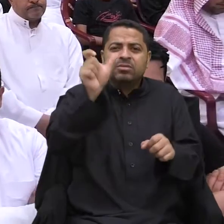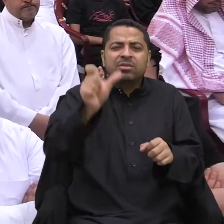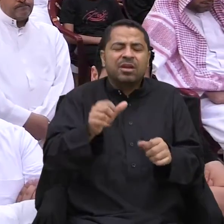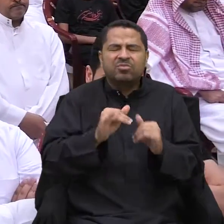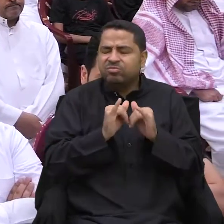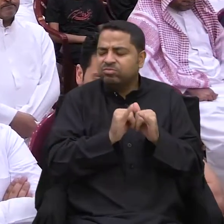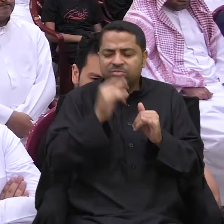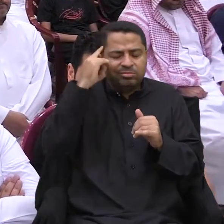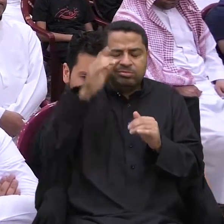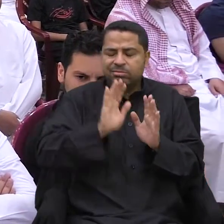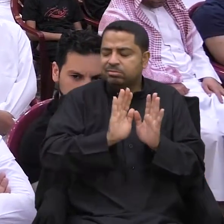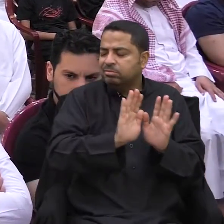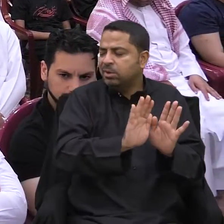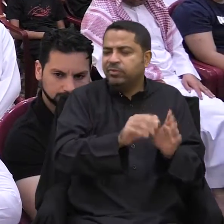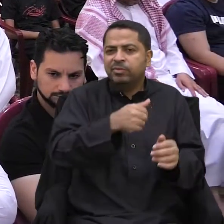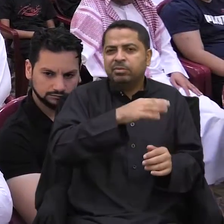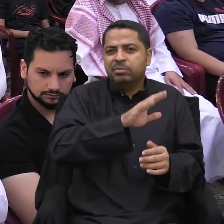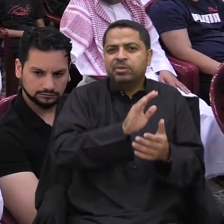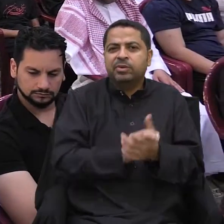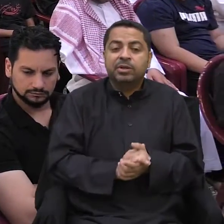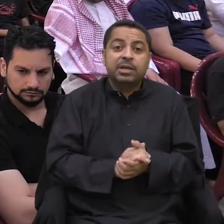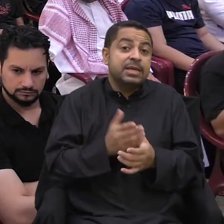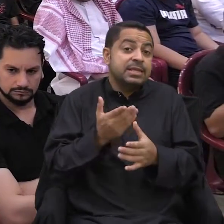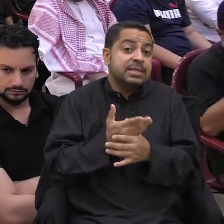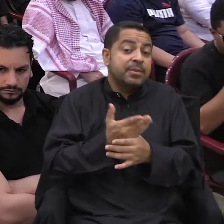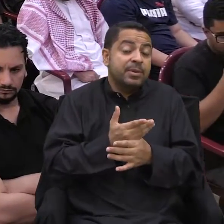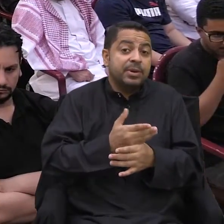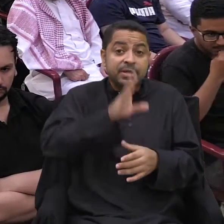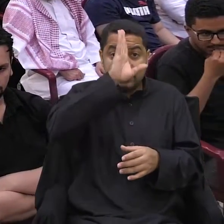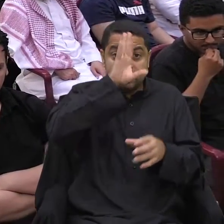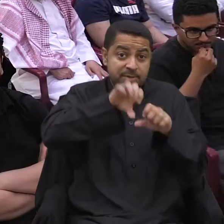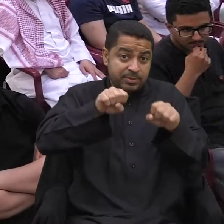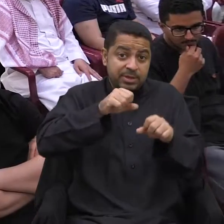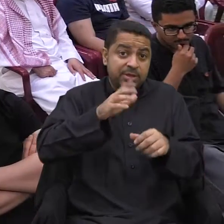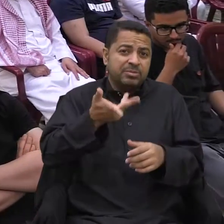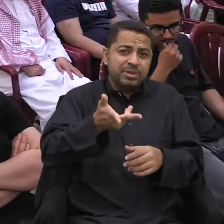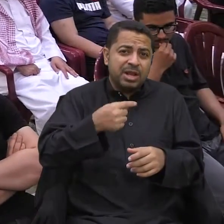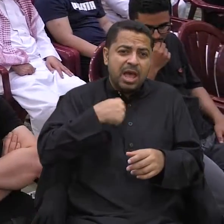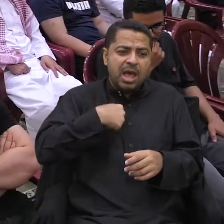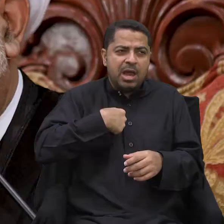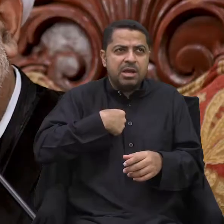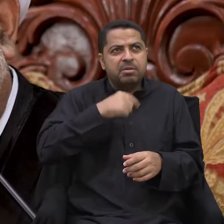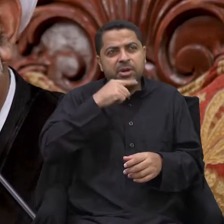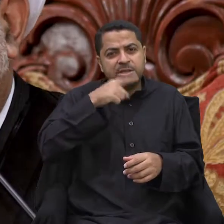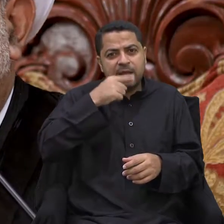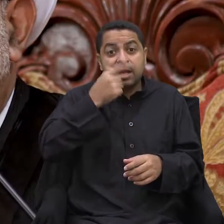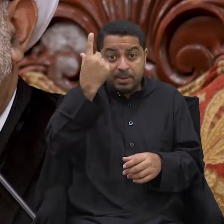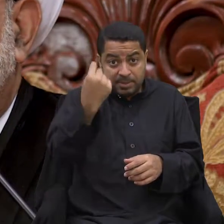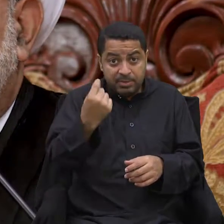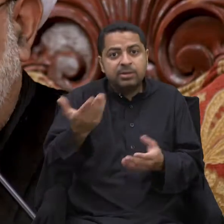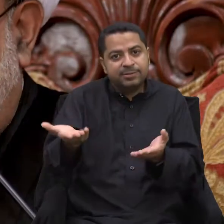يجتنب عنها. إن كان لديك كلام جيد